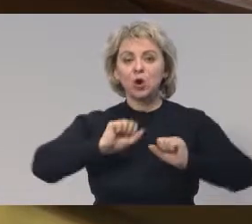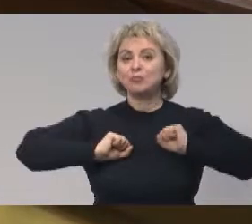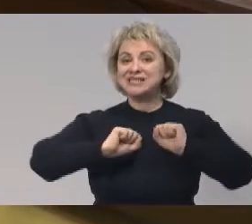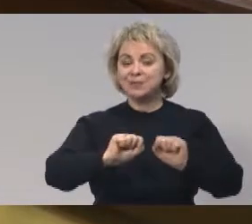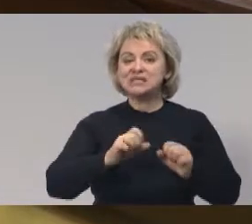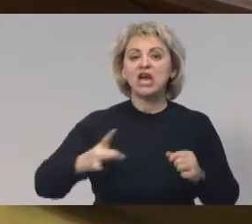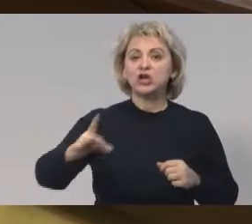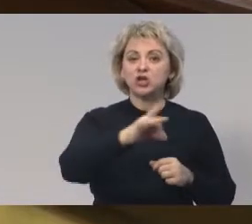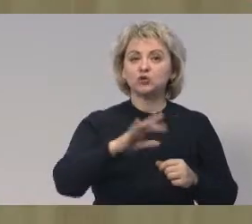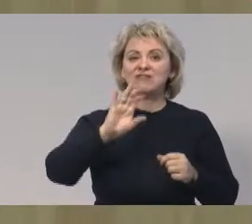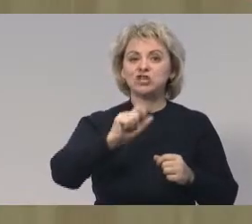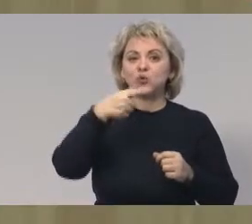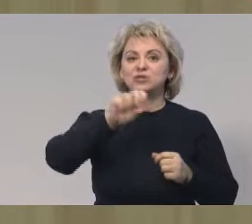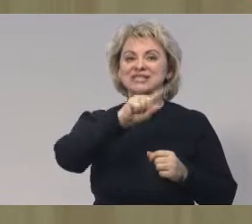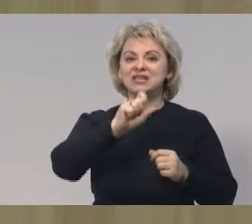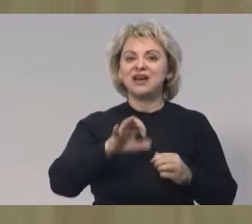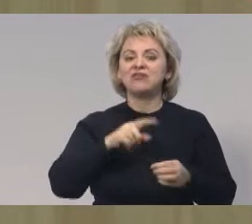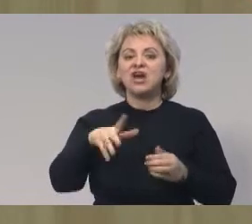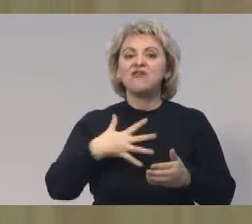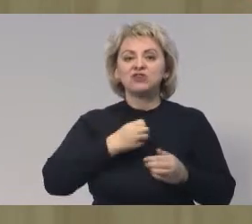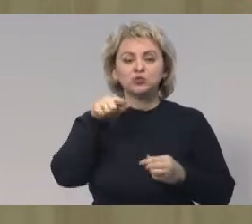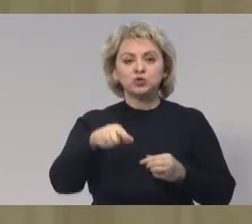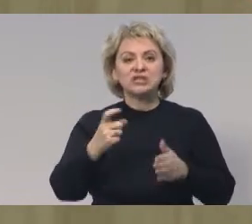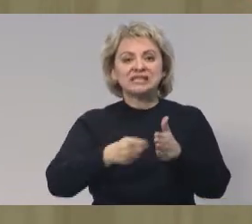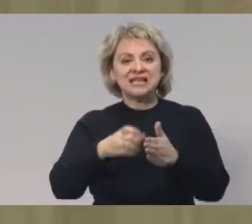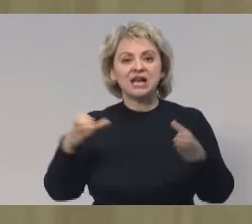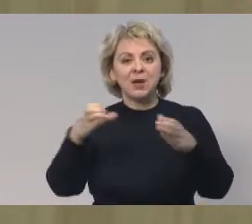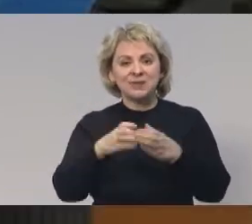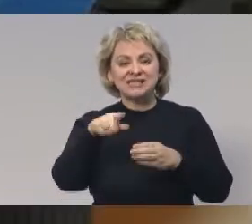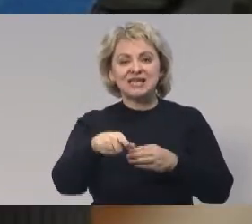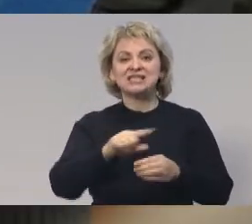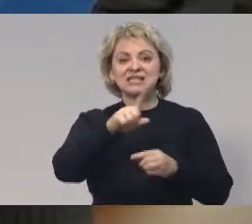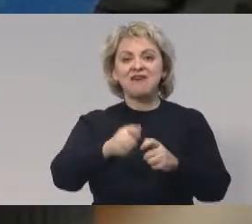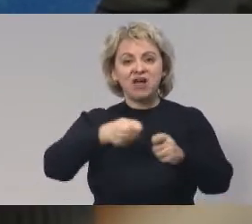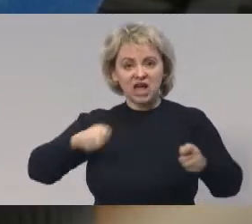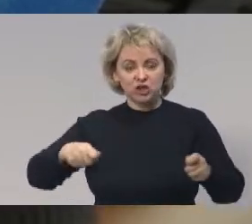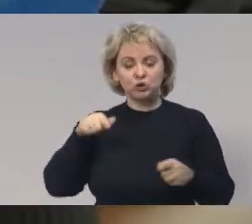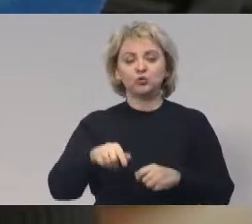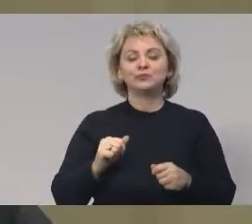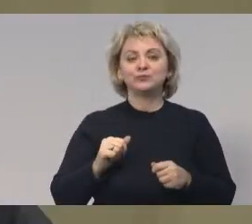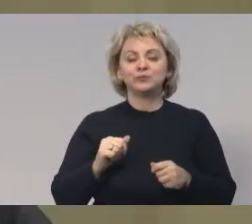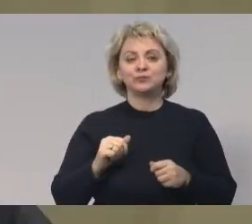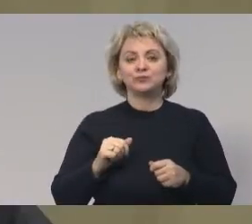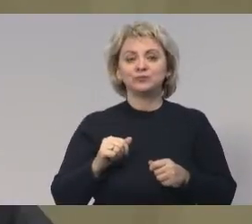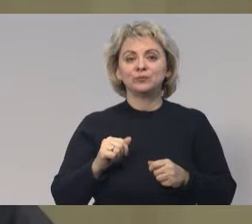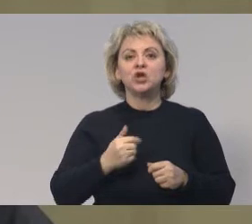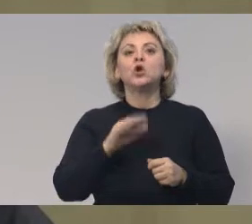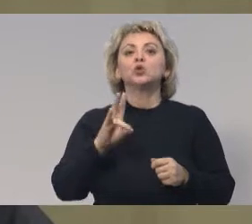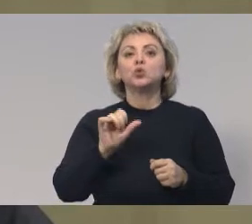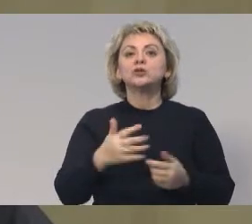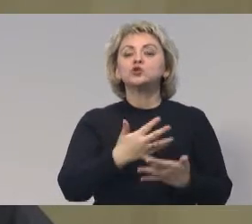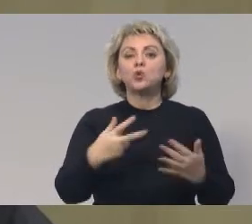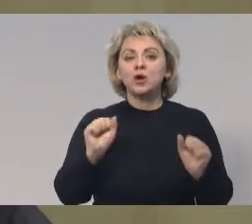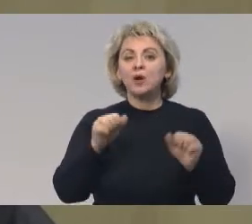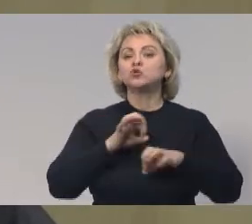энергетической безопасности регионов Владимир Устинов отчитал Следственный комитет за волокиту. Ну и сколько же можем